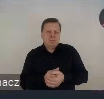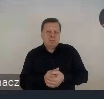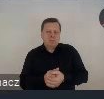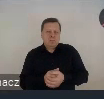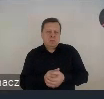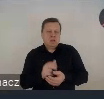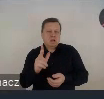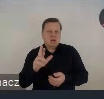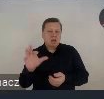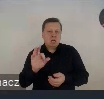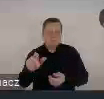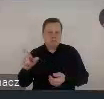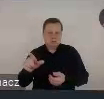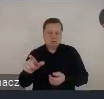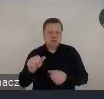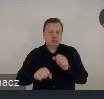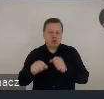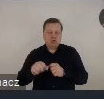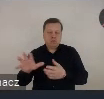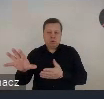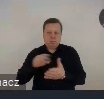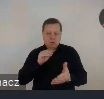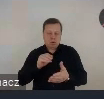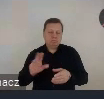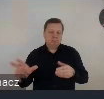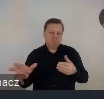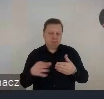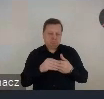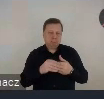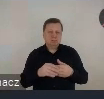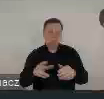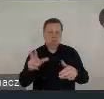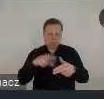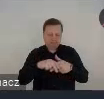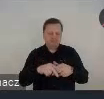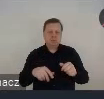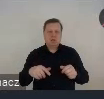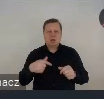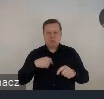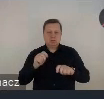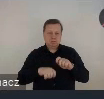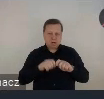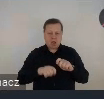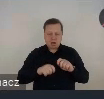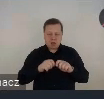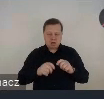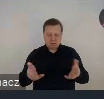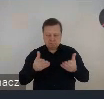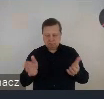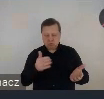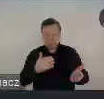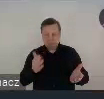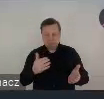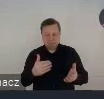wypisem z Krajowego Rejestru Sądowego. My to sprawdzamy, kontrolujemy. Jeśli widzimy,